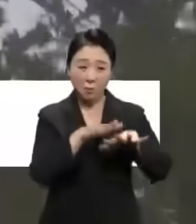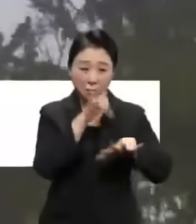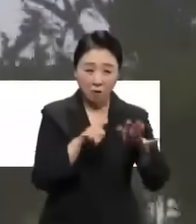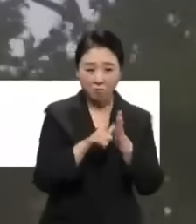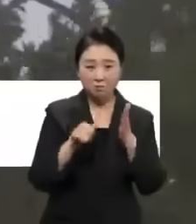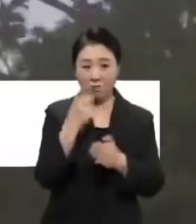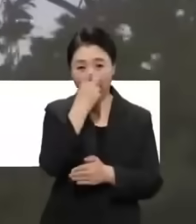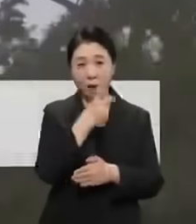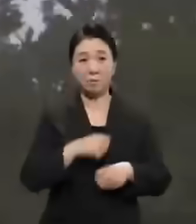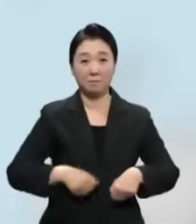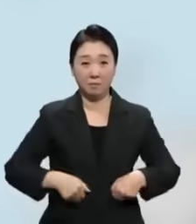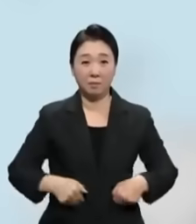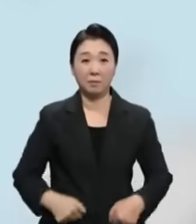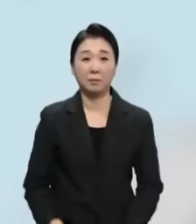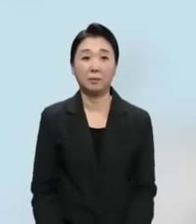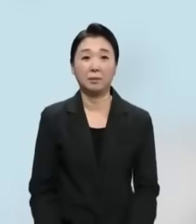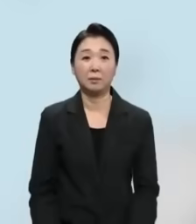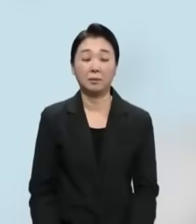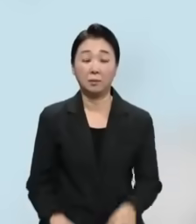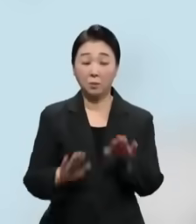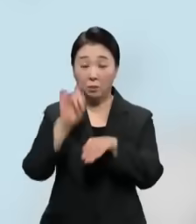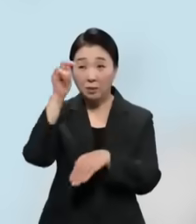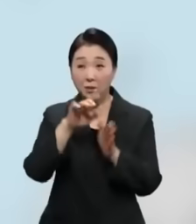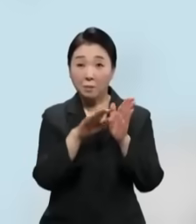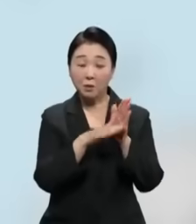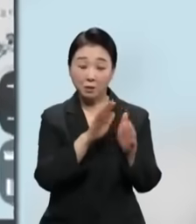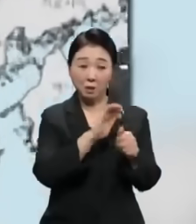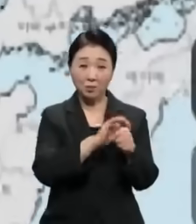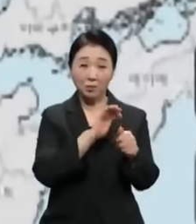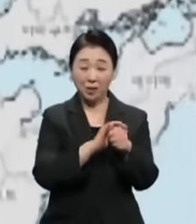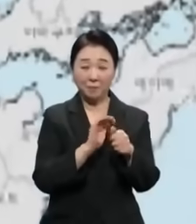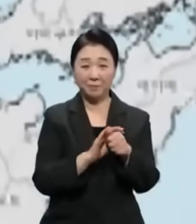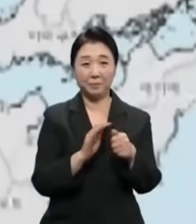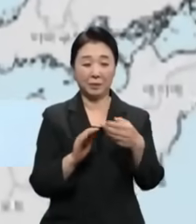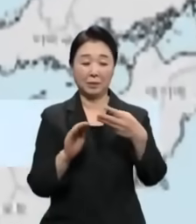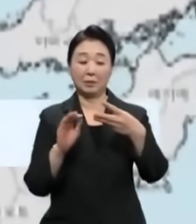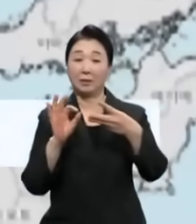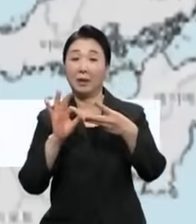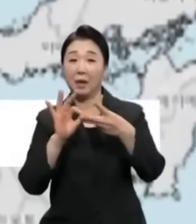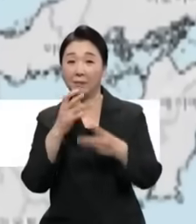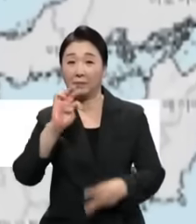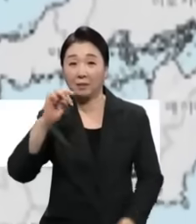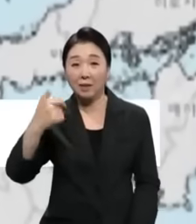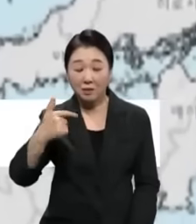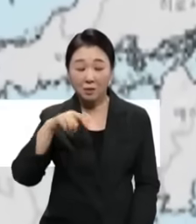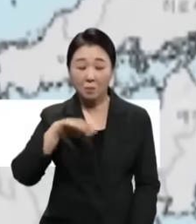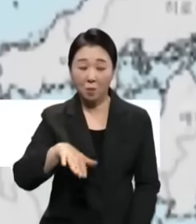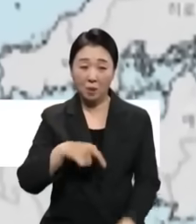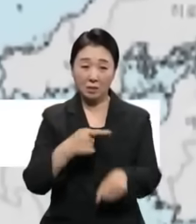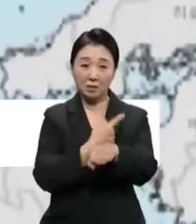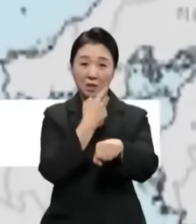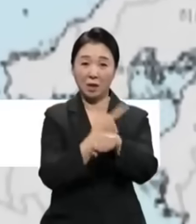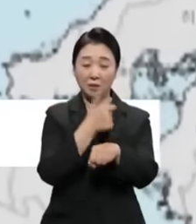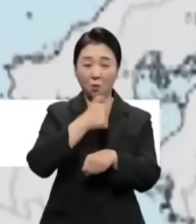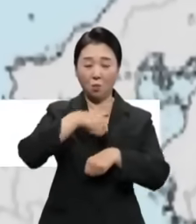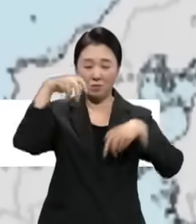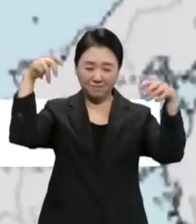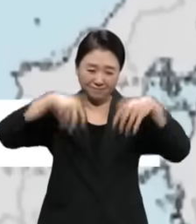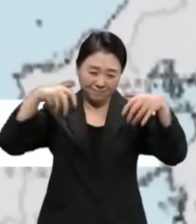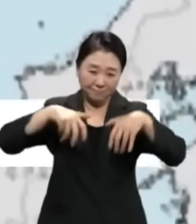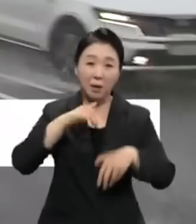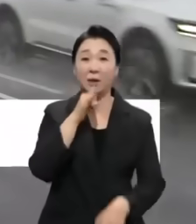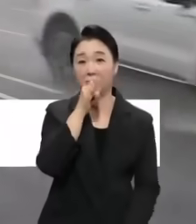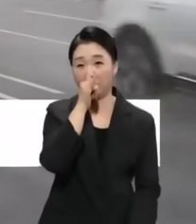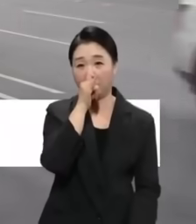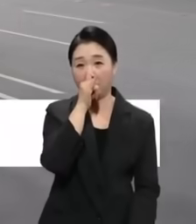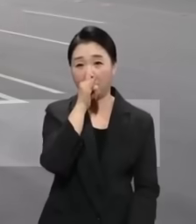대비가 필요합니다. 이미 오늘 새벽 충남 태안과 당진 등 서해안 지역엔 시간당 50mm 이상의 물폭탄이